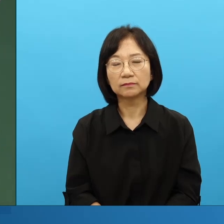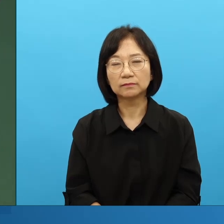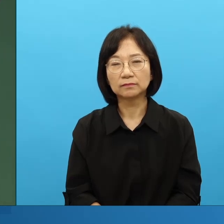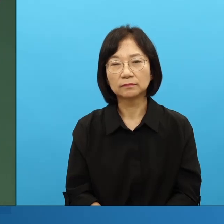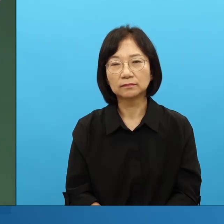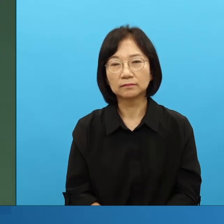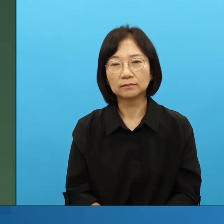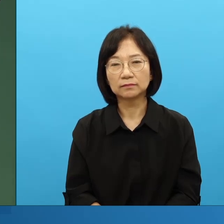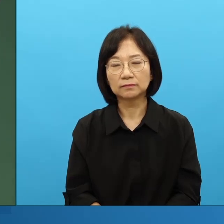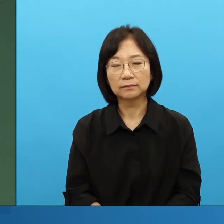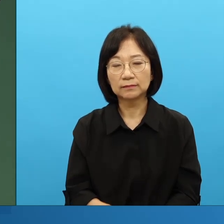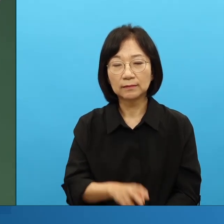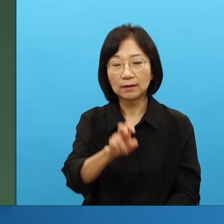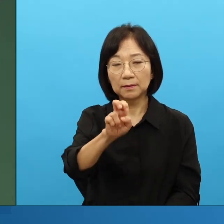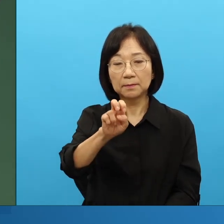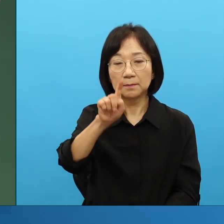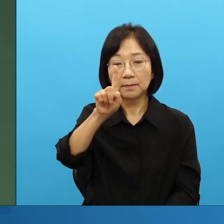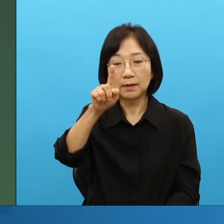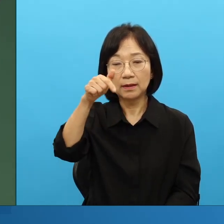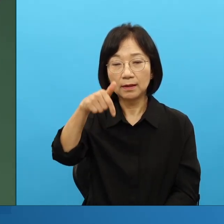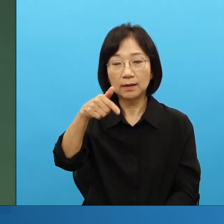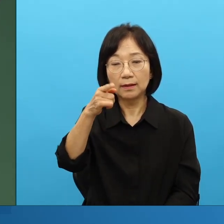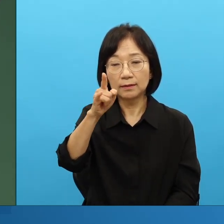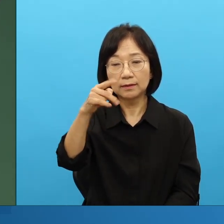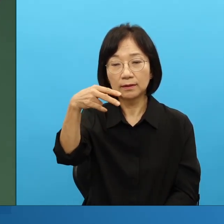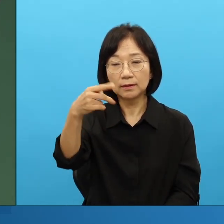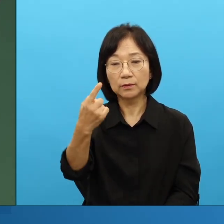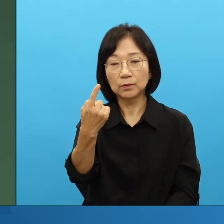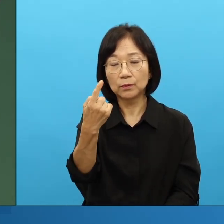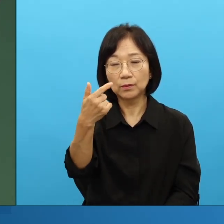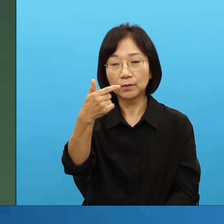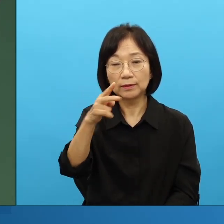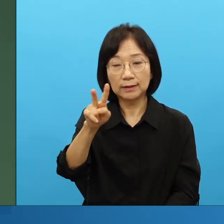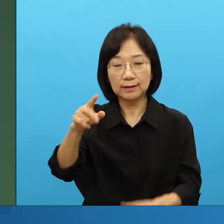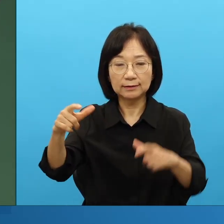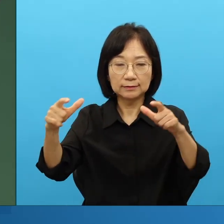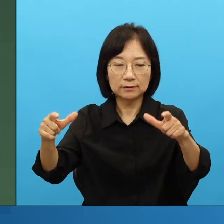바울의 고민이 이겁니다. 마게도냐 전도입니다. 고민이 달라.